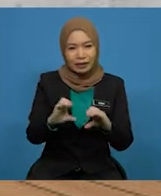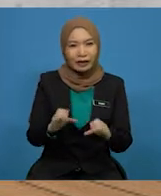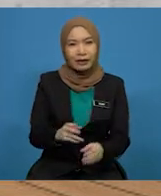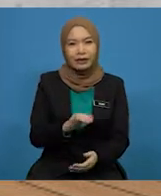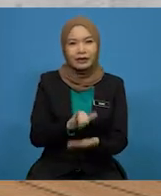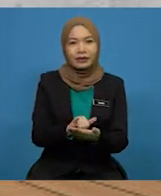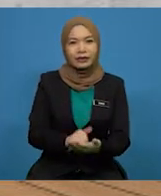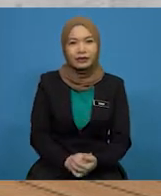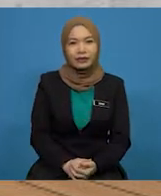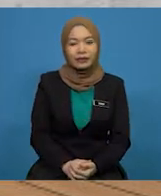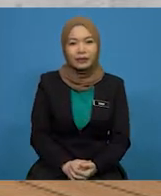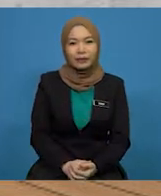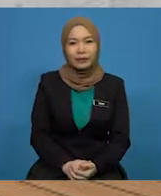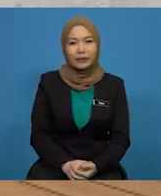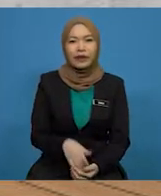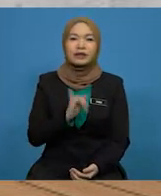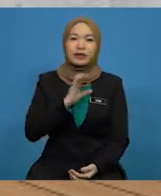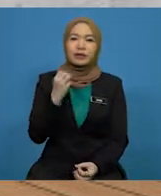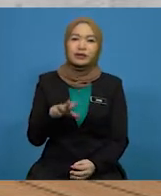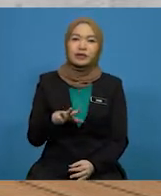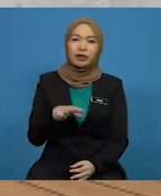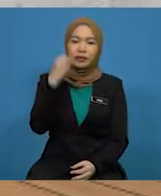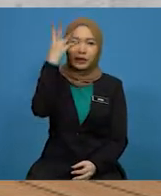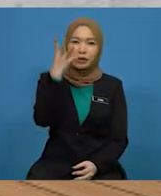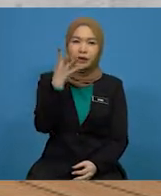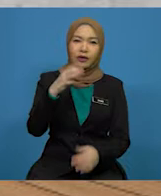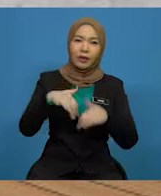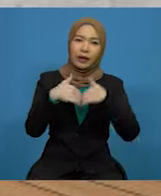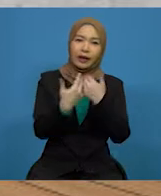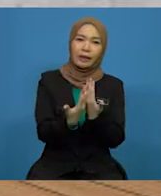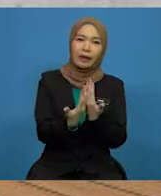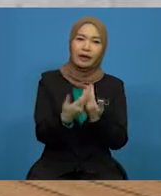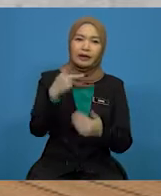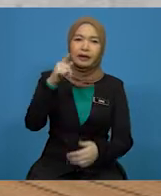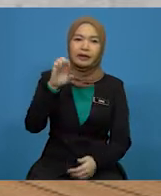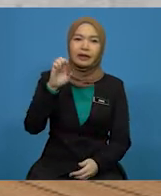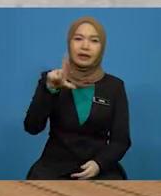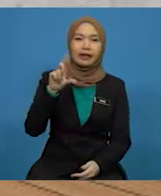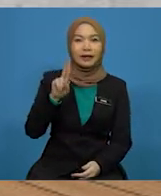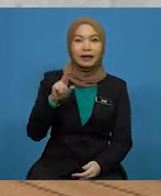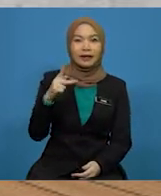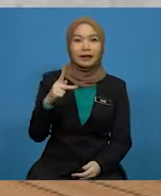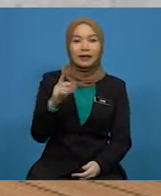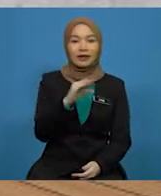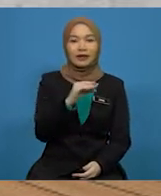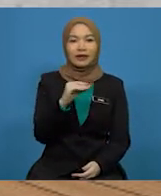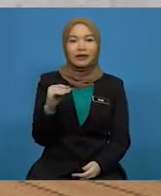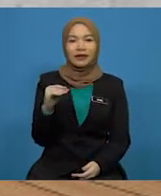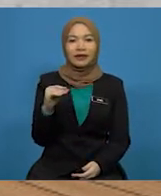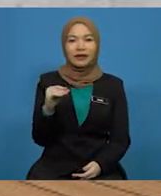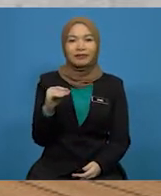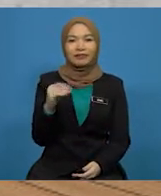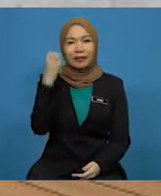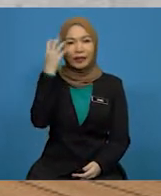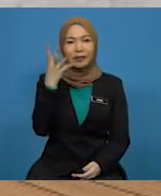pelajar, saya telah menjelaskan bagaimana pembentukan keluk permintaan wang atau MD dan juga menjelaskan